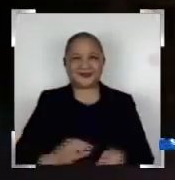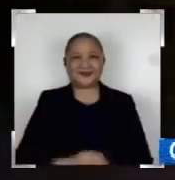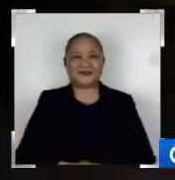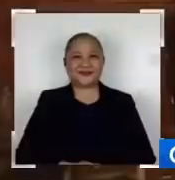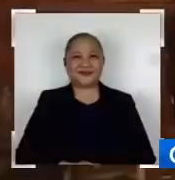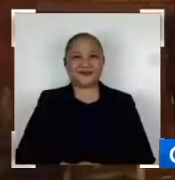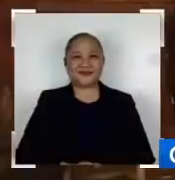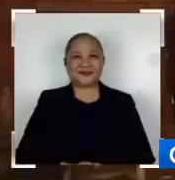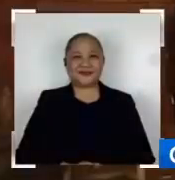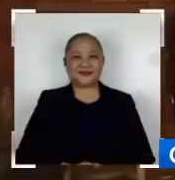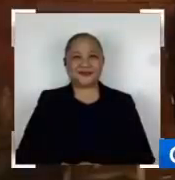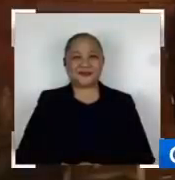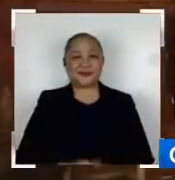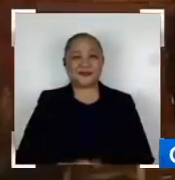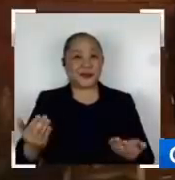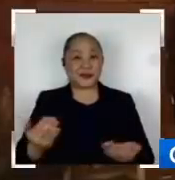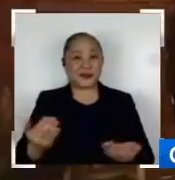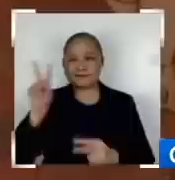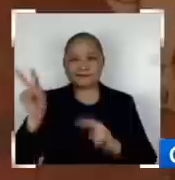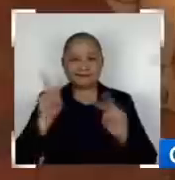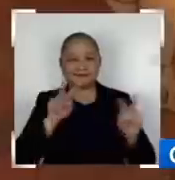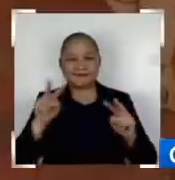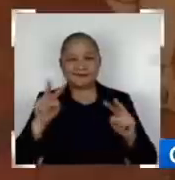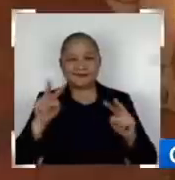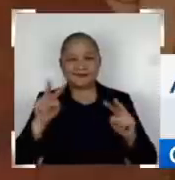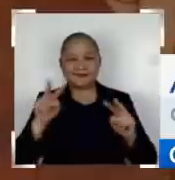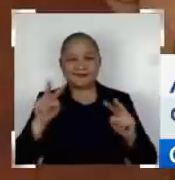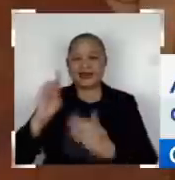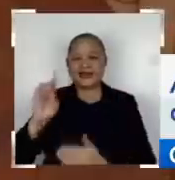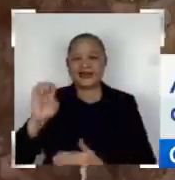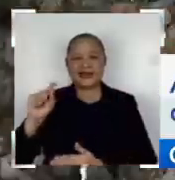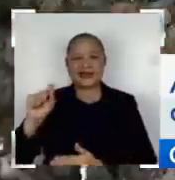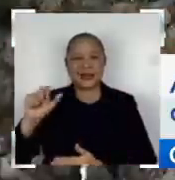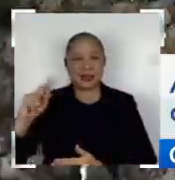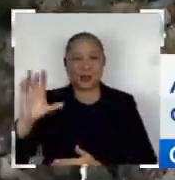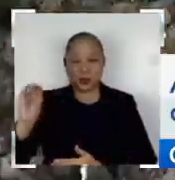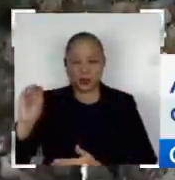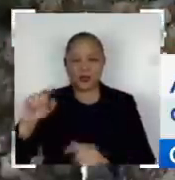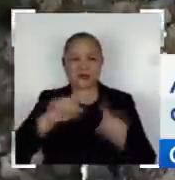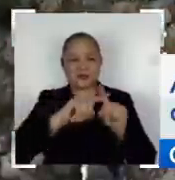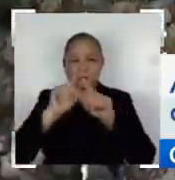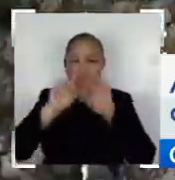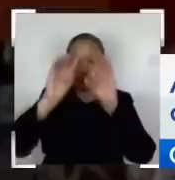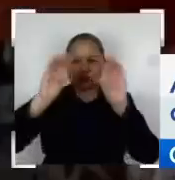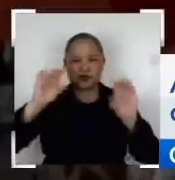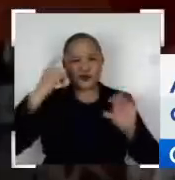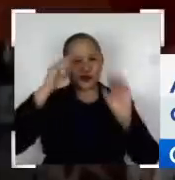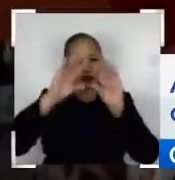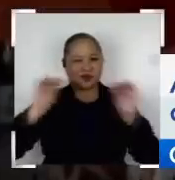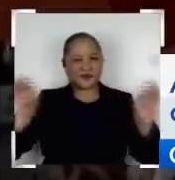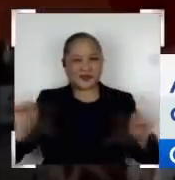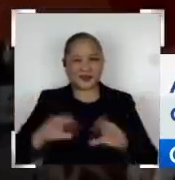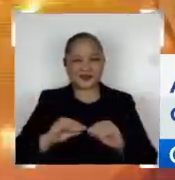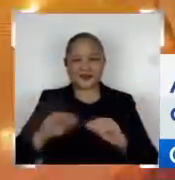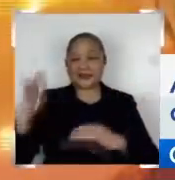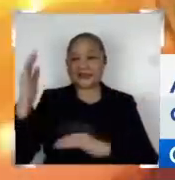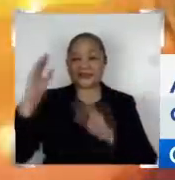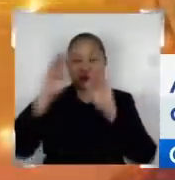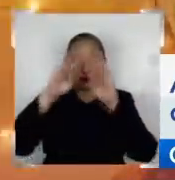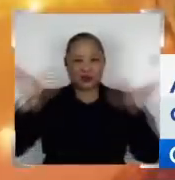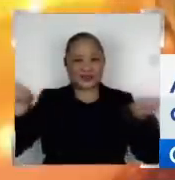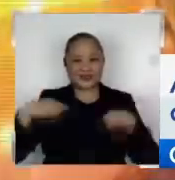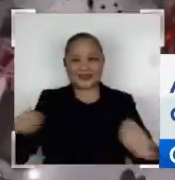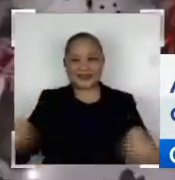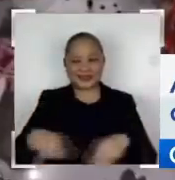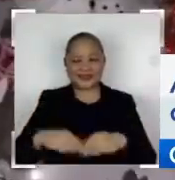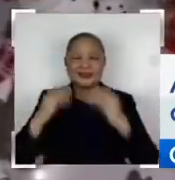Saan ka man lumingon sa Casa Tetangco, kaliwat ka na ng mga dekorasyong pampasko gaya ng Christmas tree, Santa Claus,